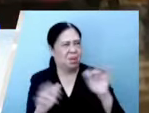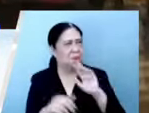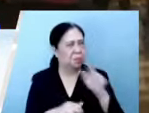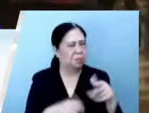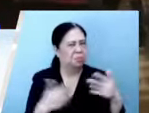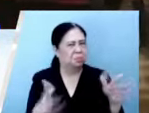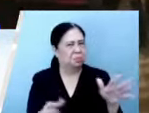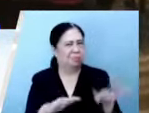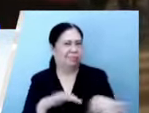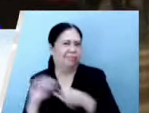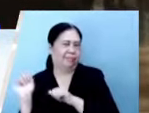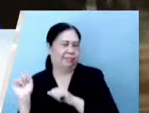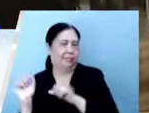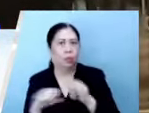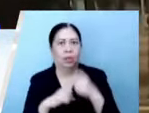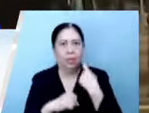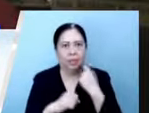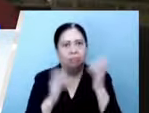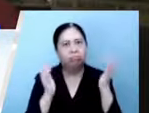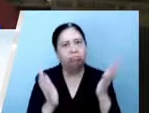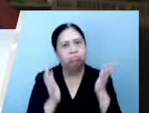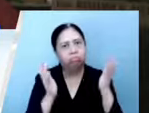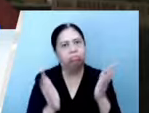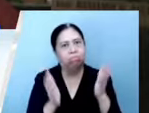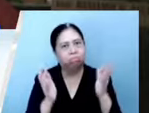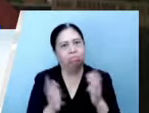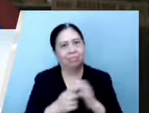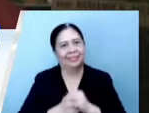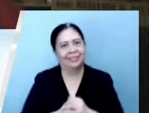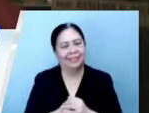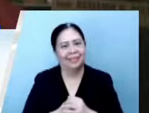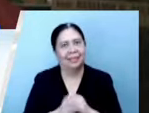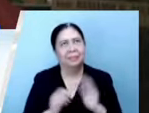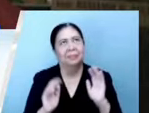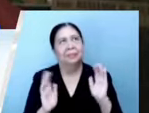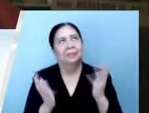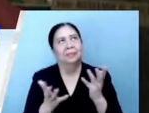to leave na. Kaya kanina at least we had a chance to catch up. Yung parang